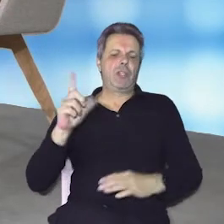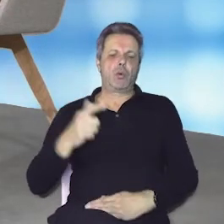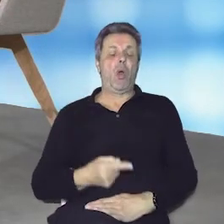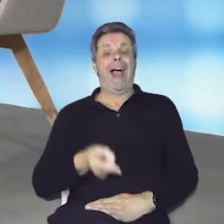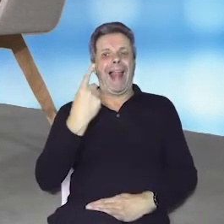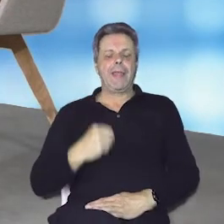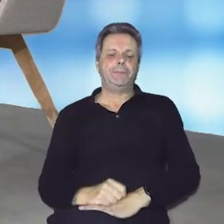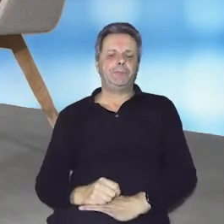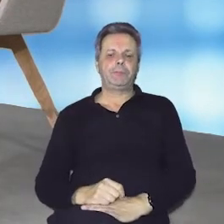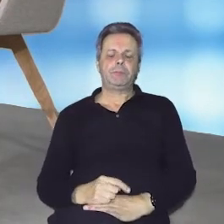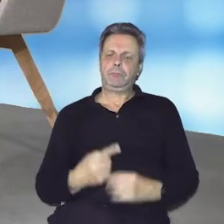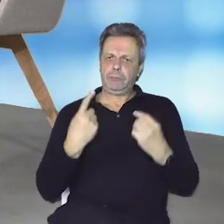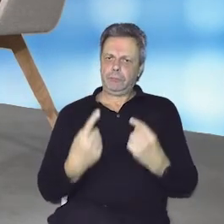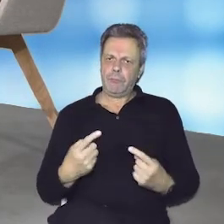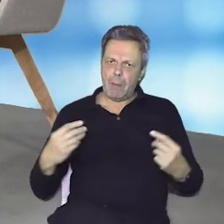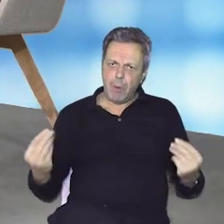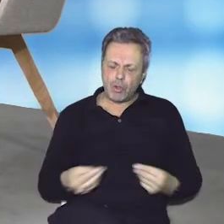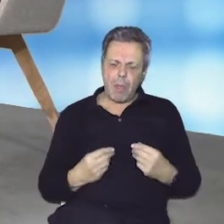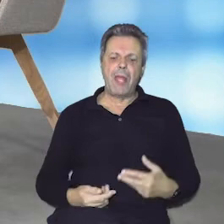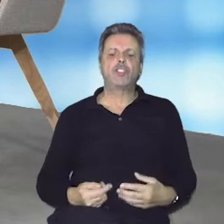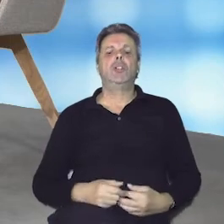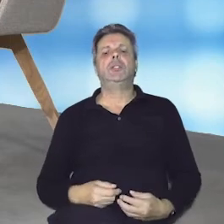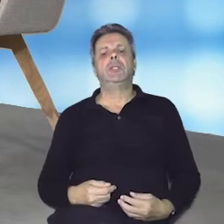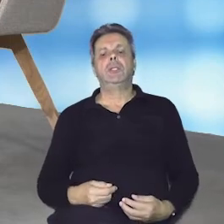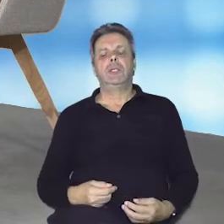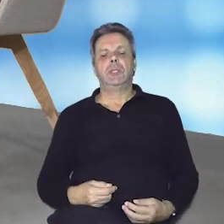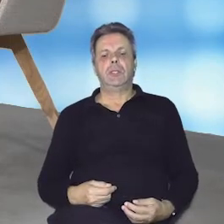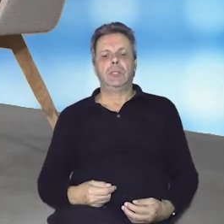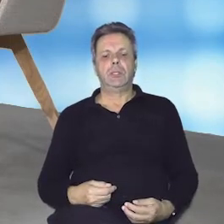Ali, postoji nešto, a to je,